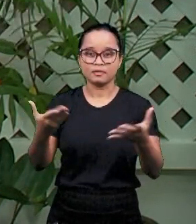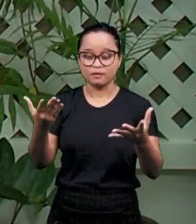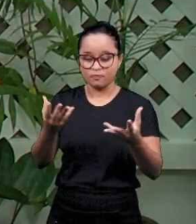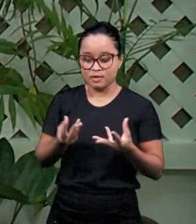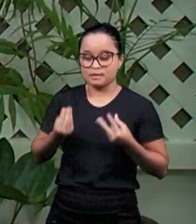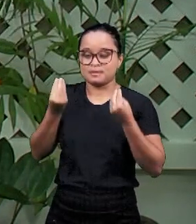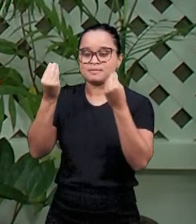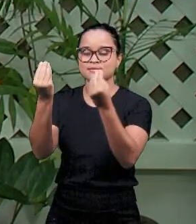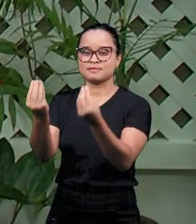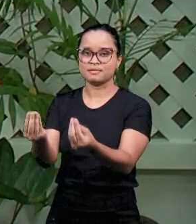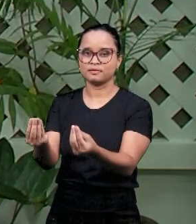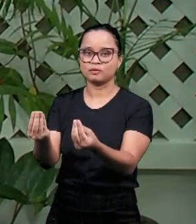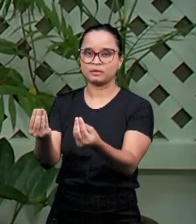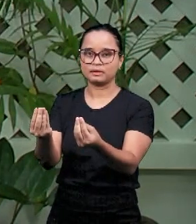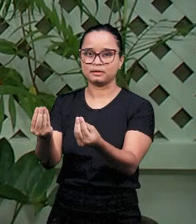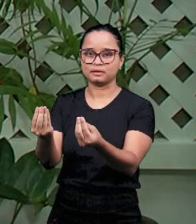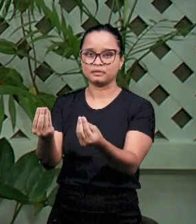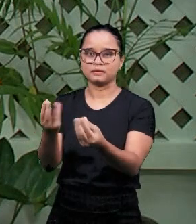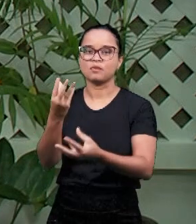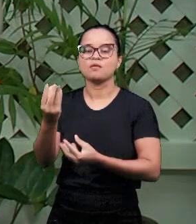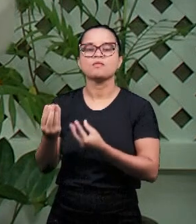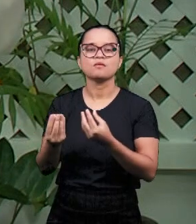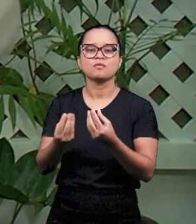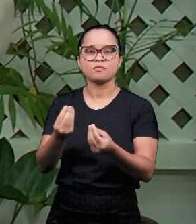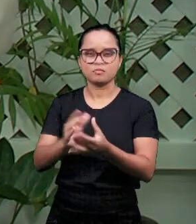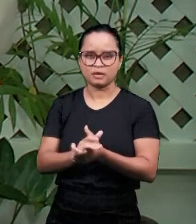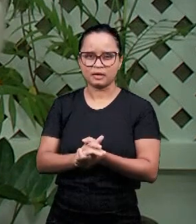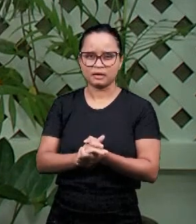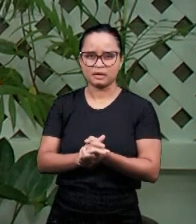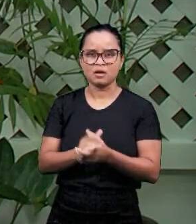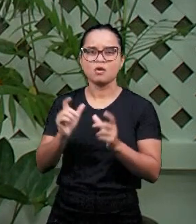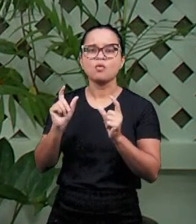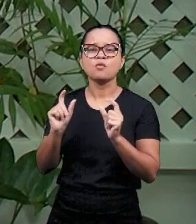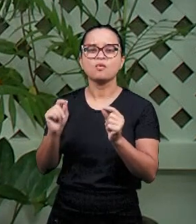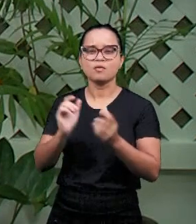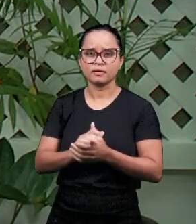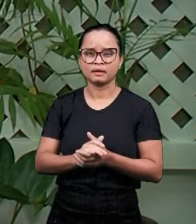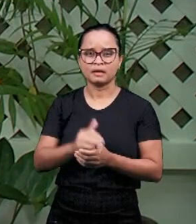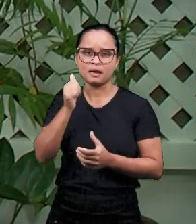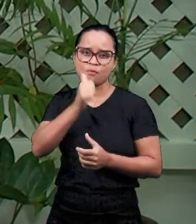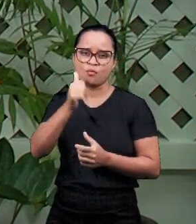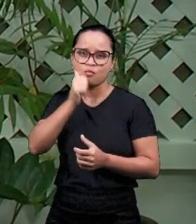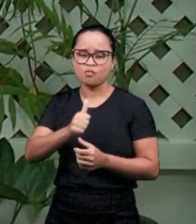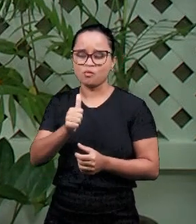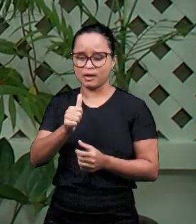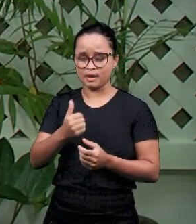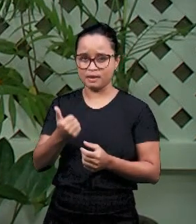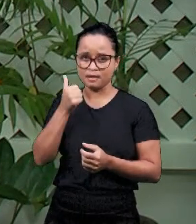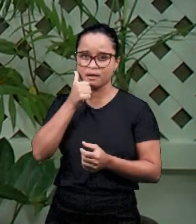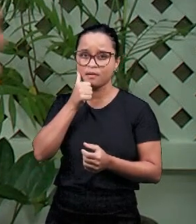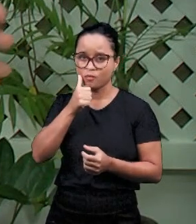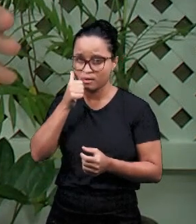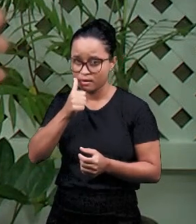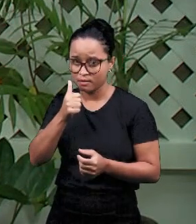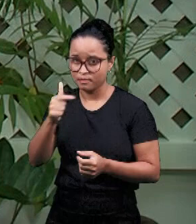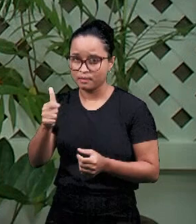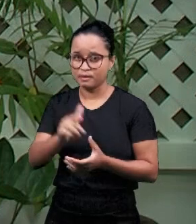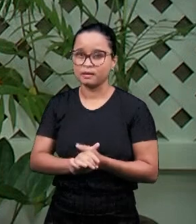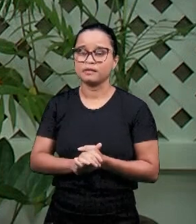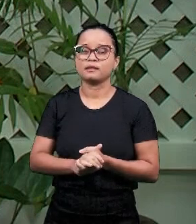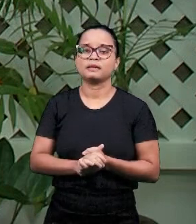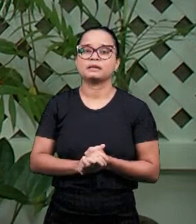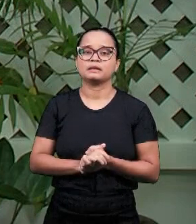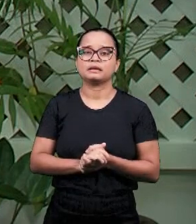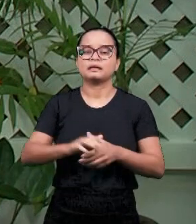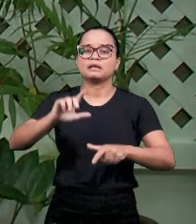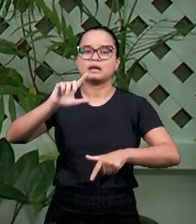C'est si bien qu'ils pensaient qu'ils ne précisaient pas parce que ceux qui étaient offerts à eux, le Messie, ils ont tué le Messie. Donc la